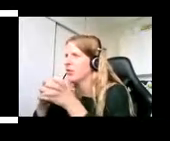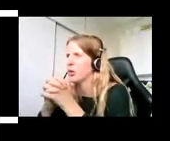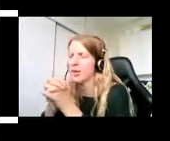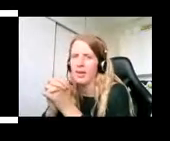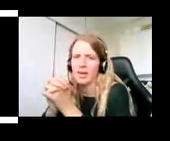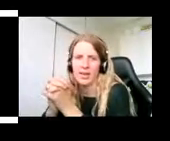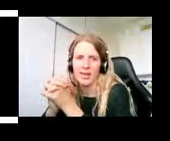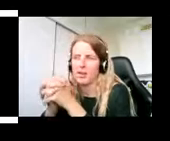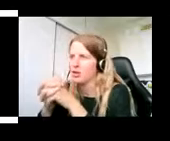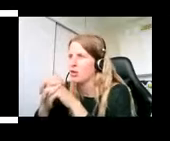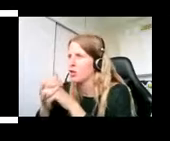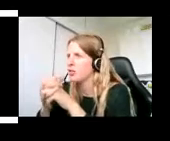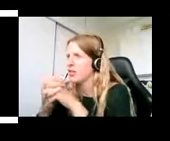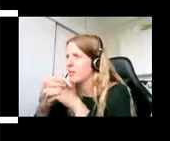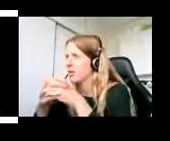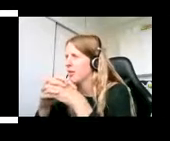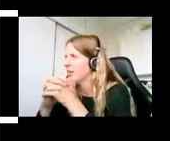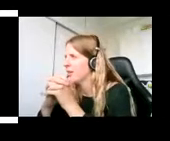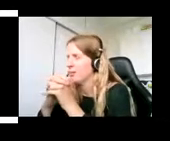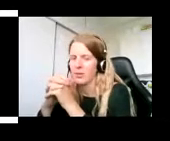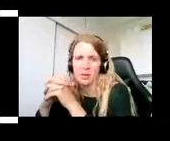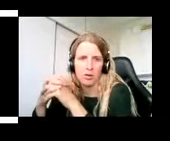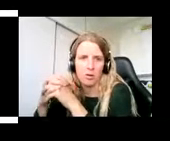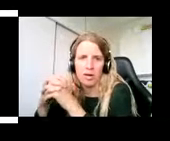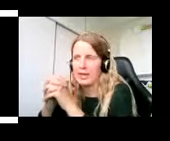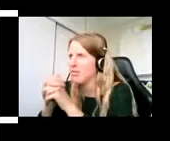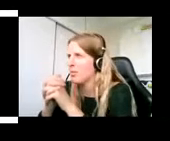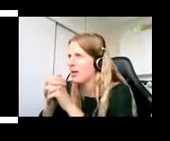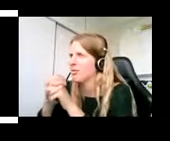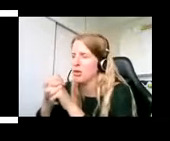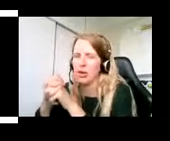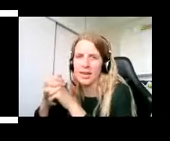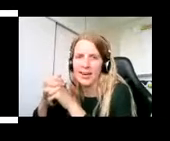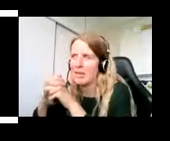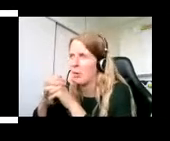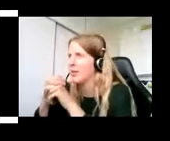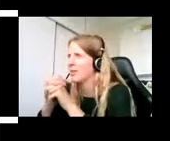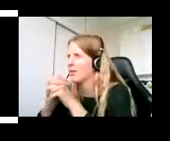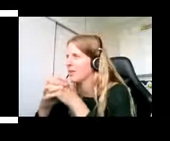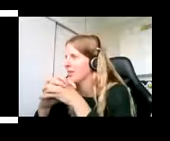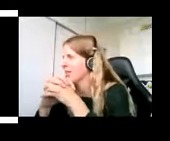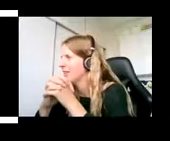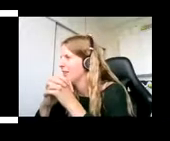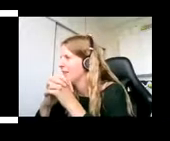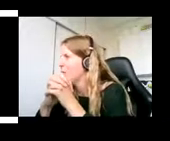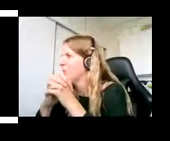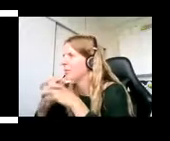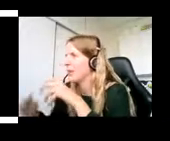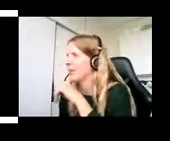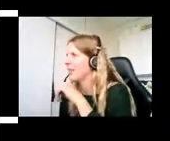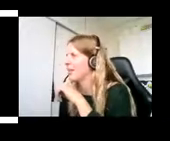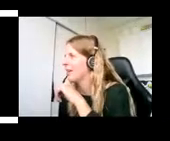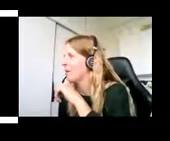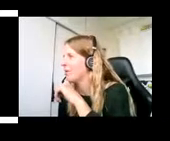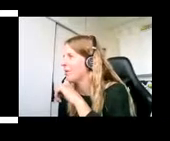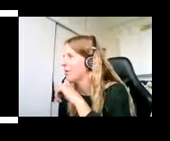van Antwerpen, gaan hier een stukje overnemen, zodat het nog goed levendig blijft voor jullie en aangenaam. Jeugd is alsof met Mike. Oei,